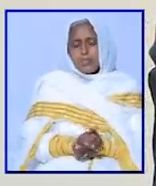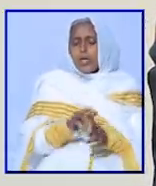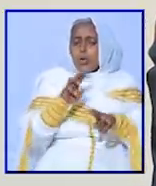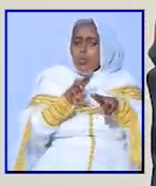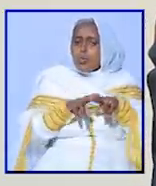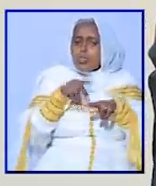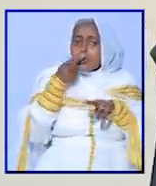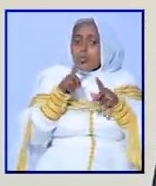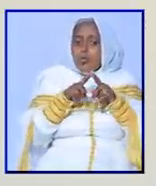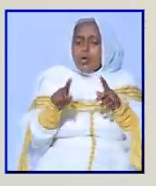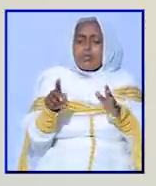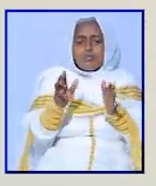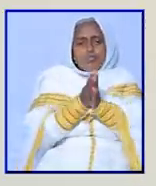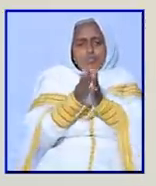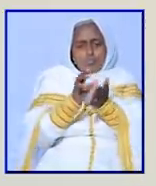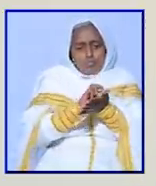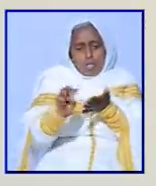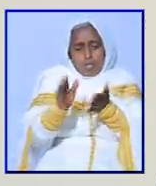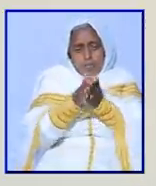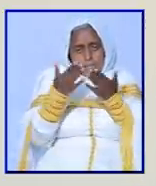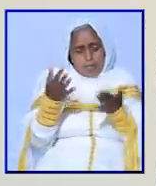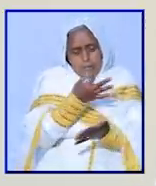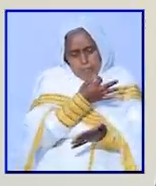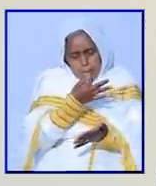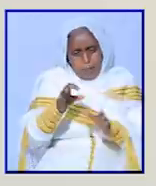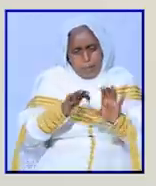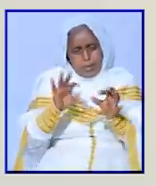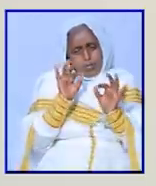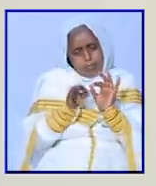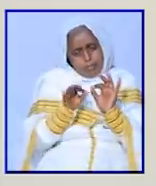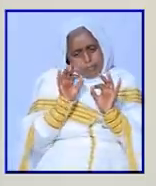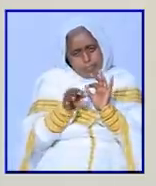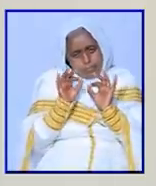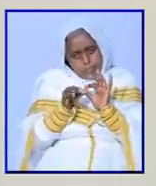አይሆንለት ቁጭ ብሎ ግን ቅዱሳት መጻሕፍትን በደንብ አድርጎ